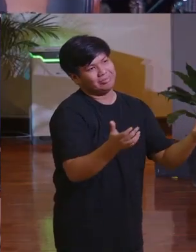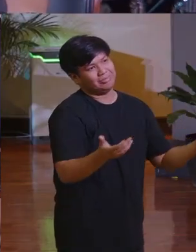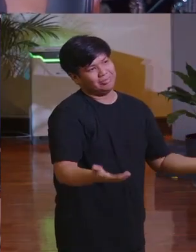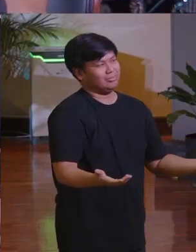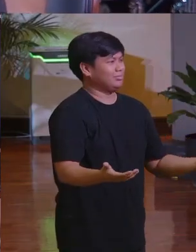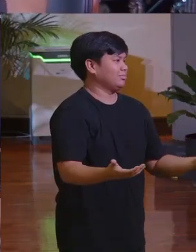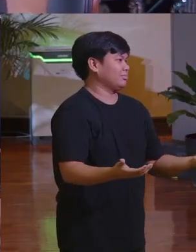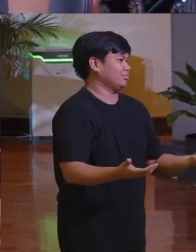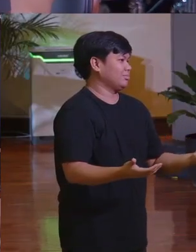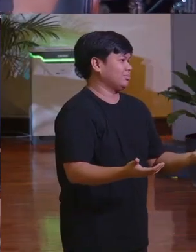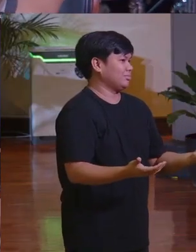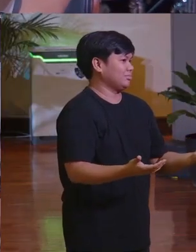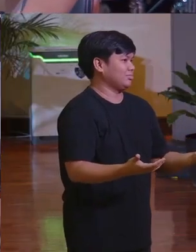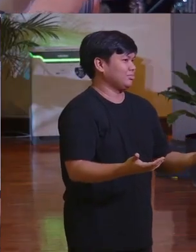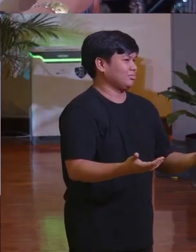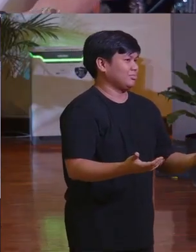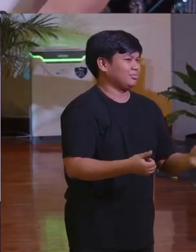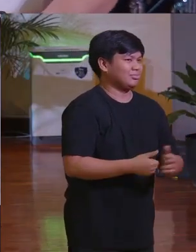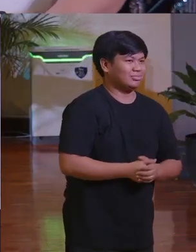Pangalawa,